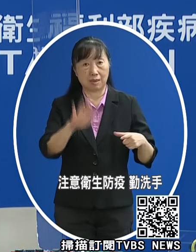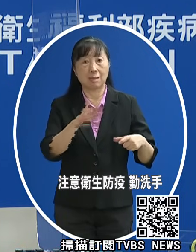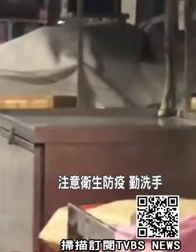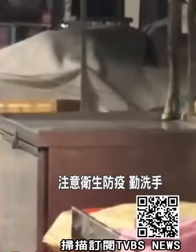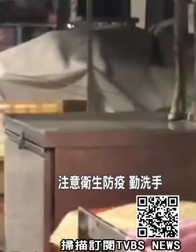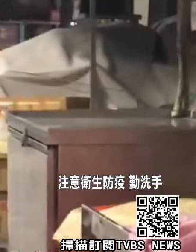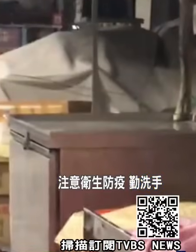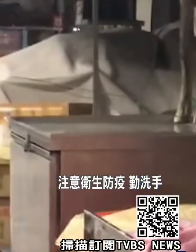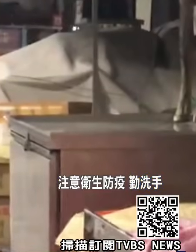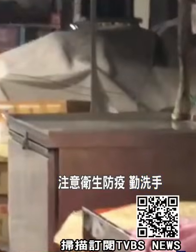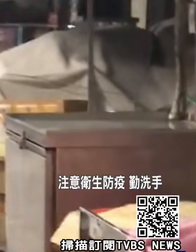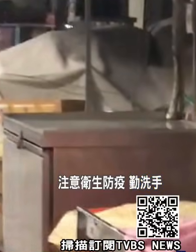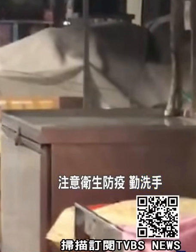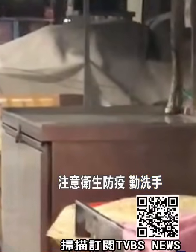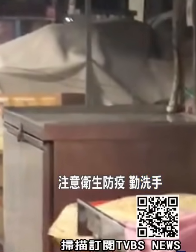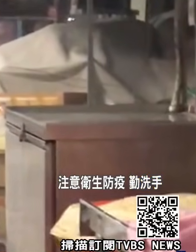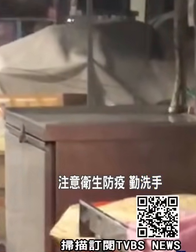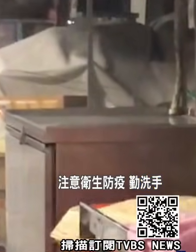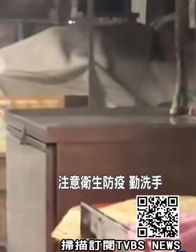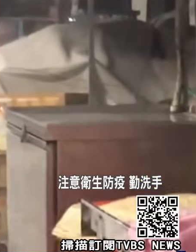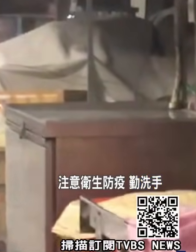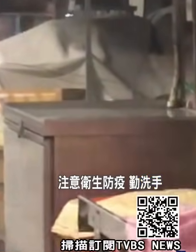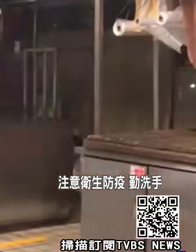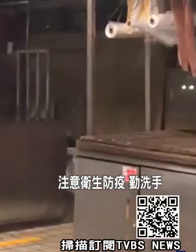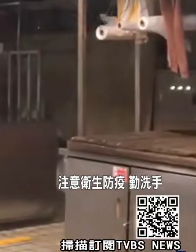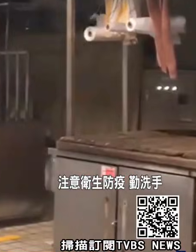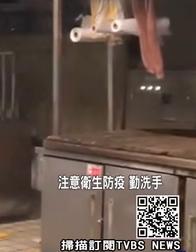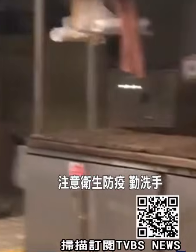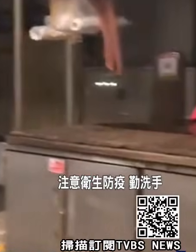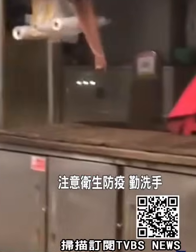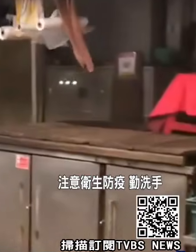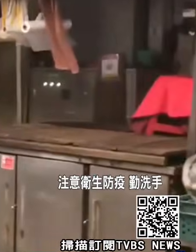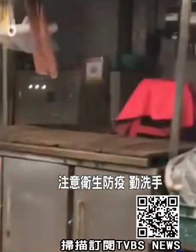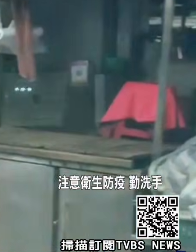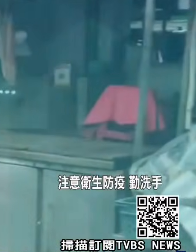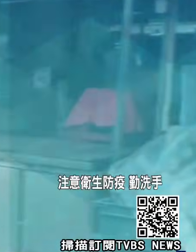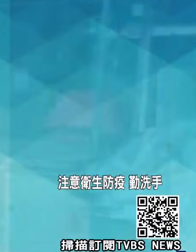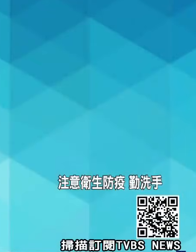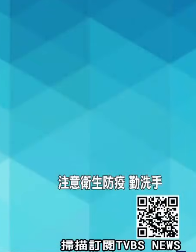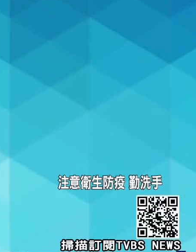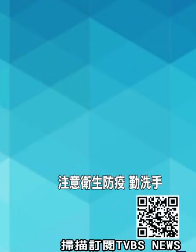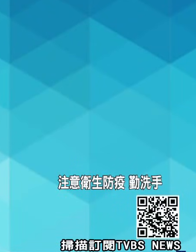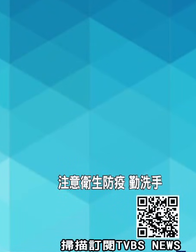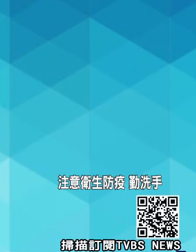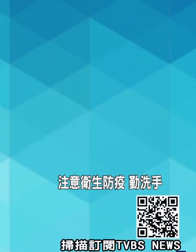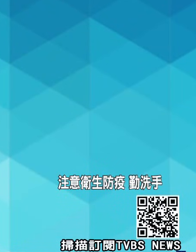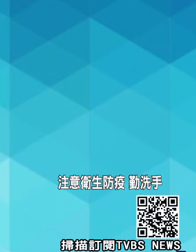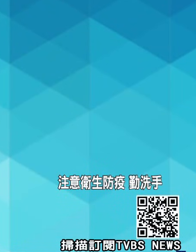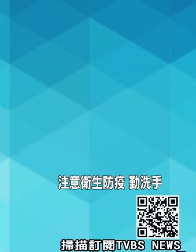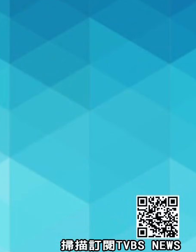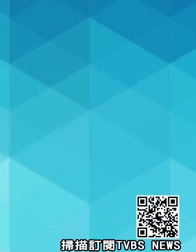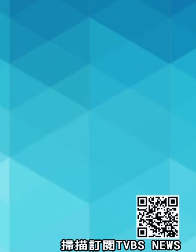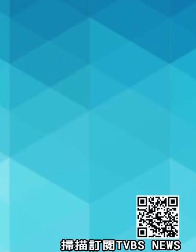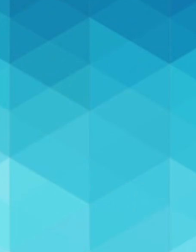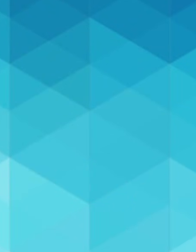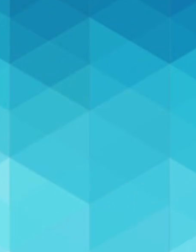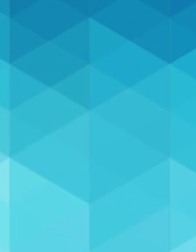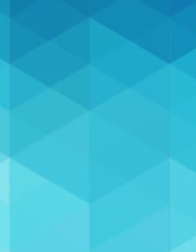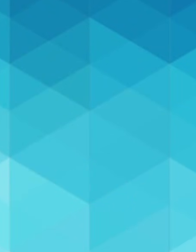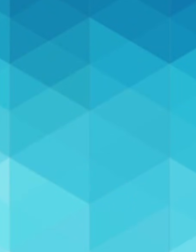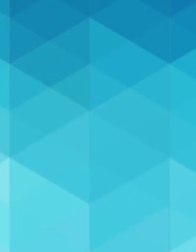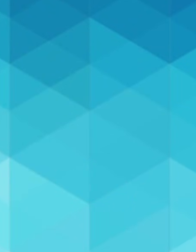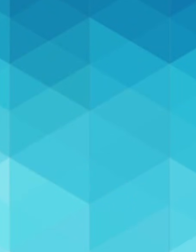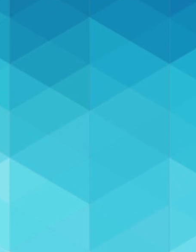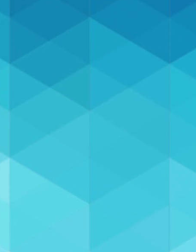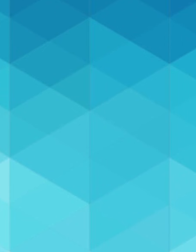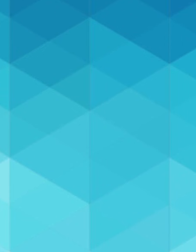把它做好来。 中央看情势做决定，得先把淮南破口先补起来。另外死亡数也连2天2位数，人数